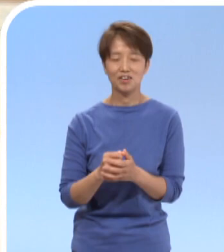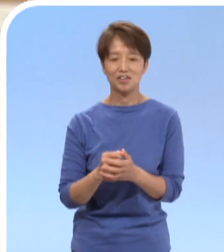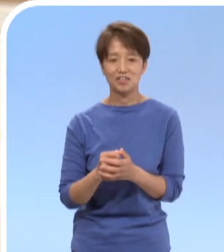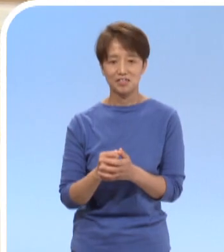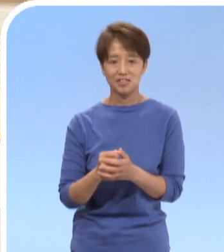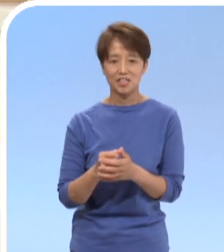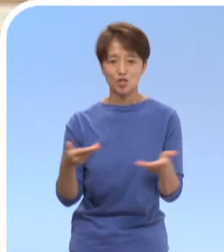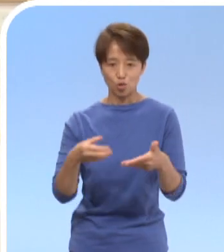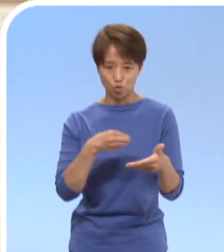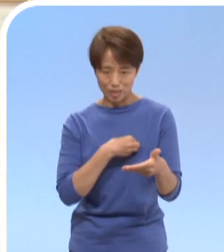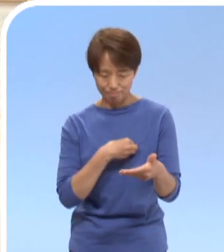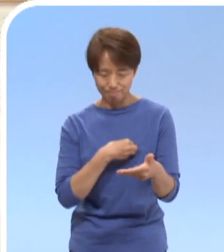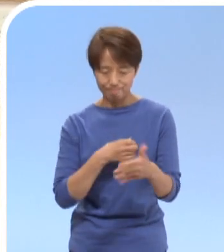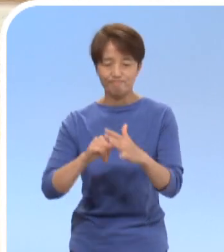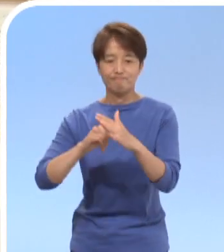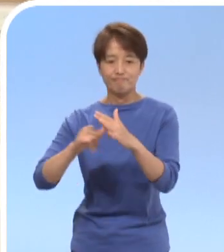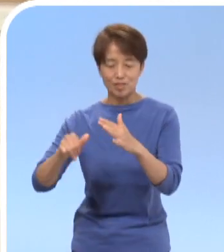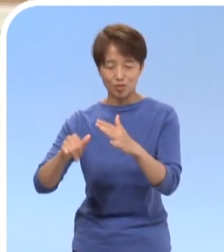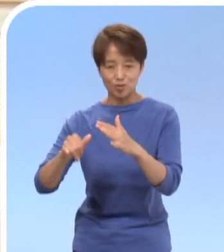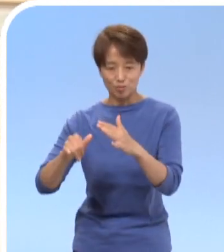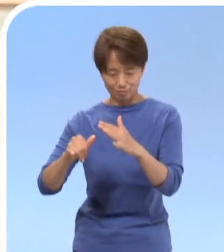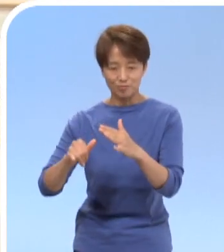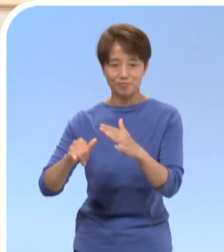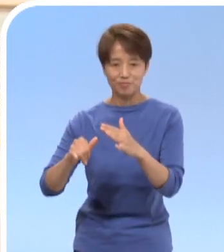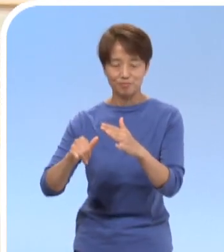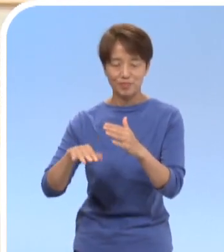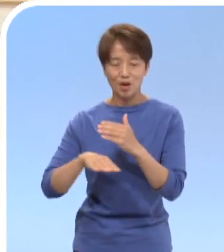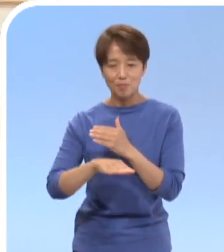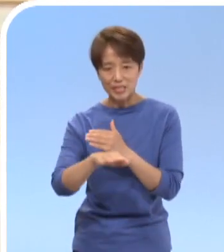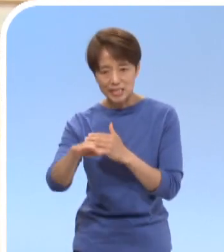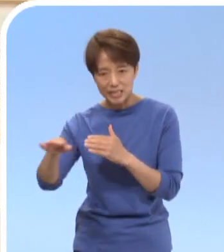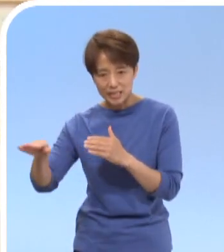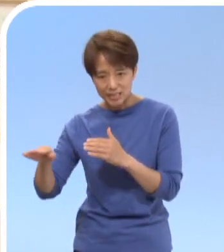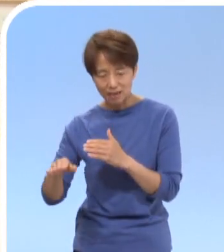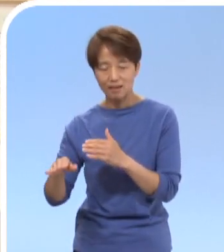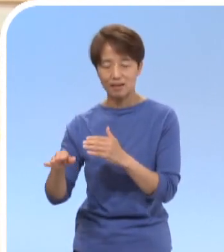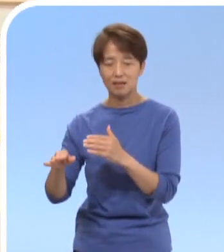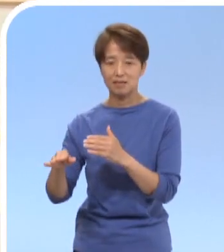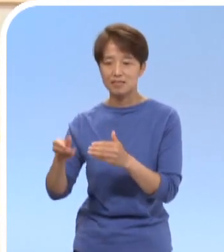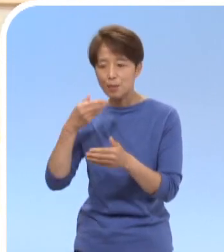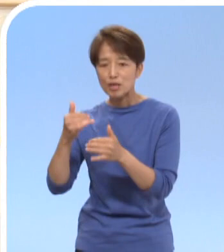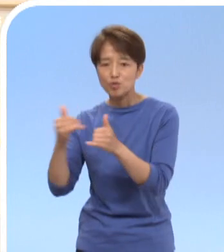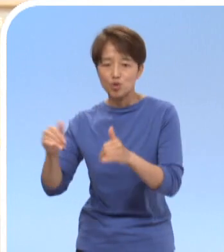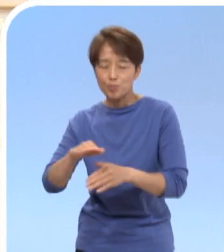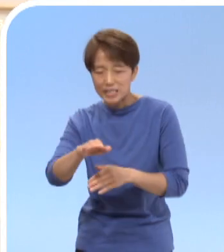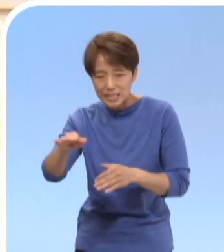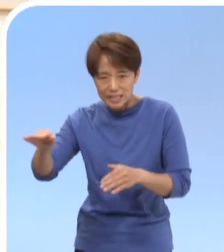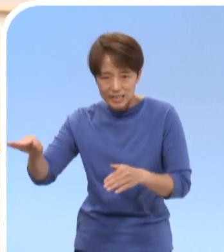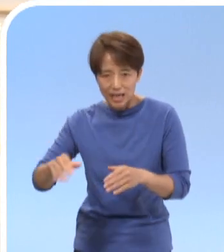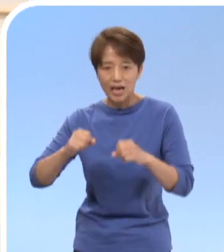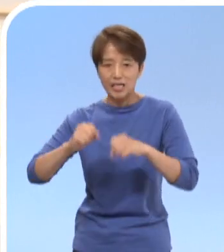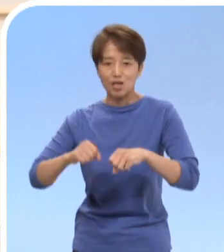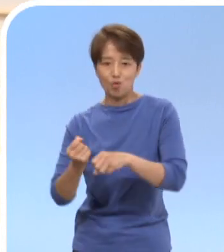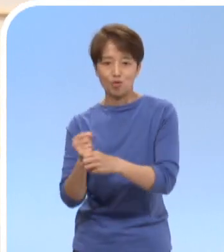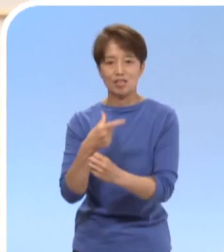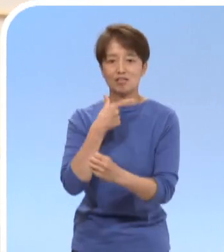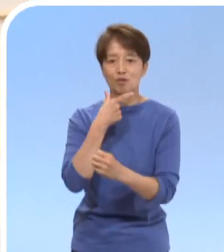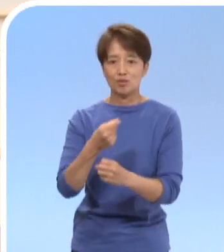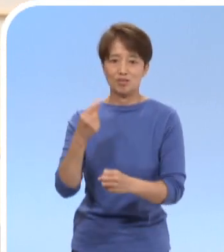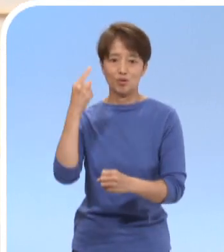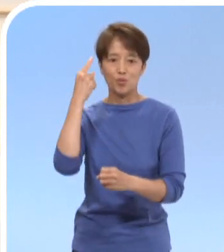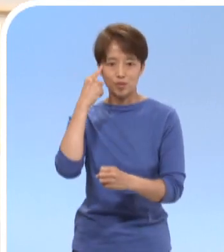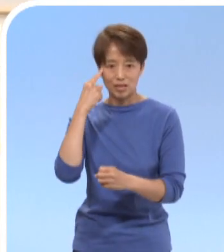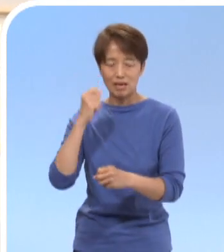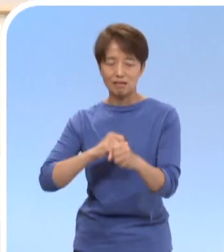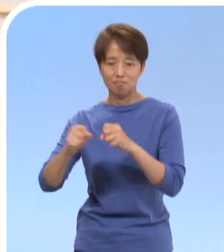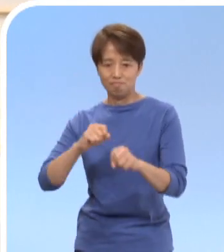ツを扱うんだったら従業員とその家族、そしてナッツに携わる全ての方、当然召し上がるお客様も健康になってもらいたいな